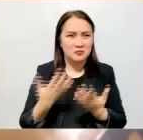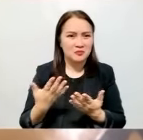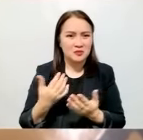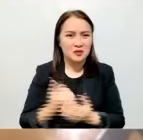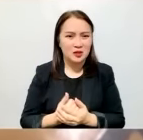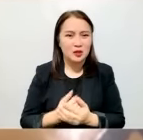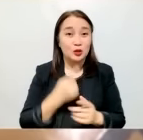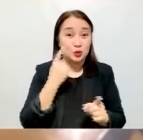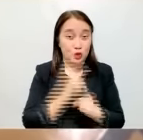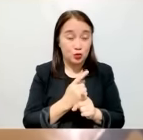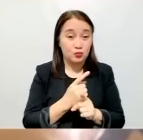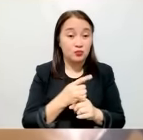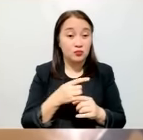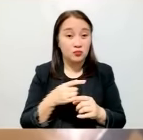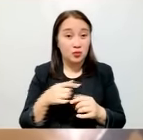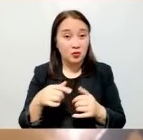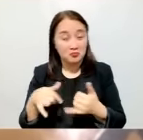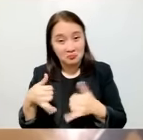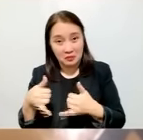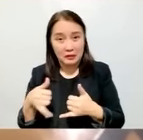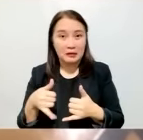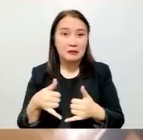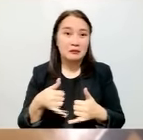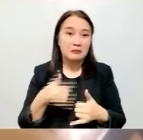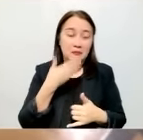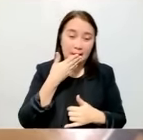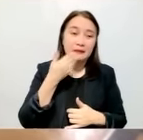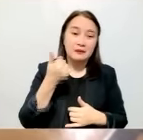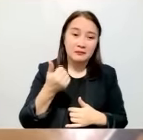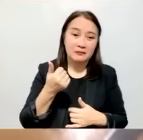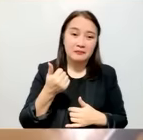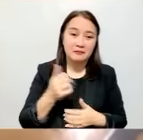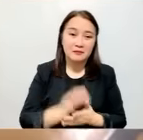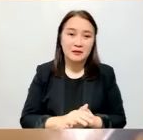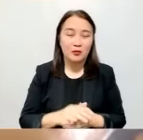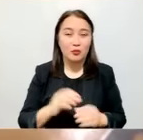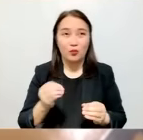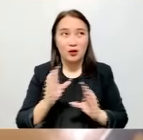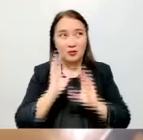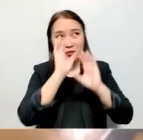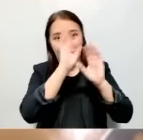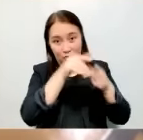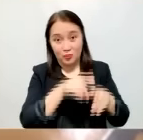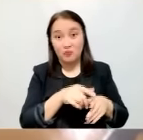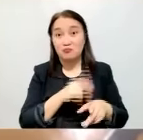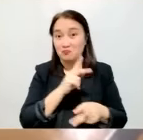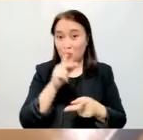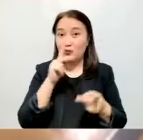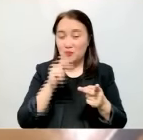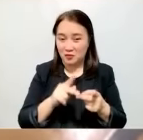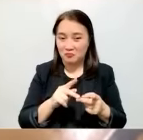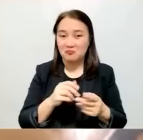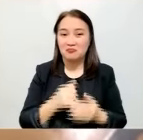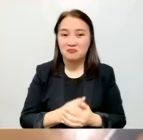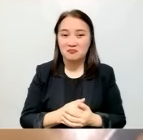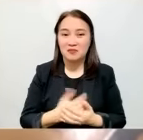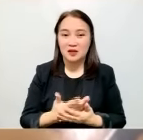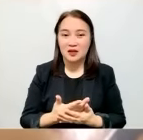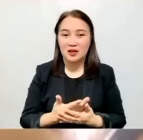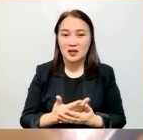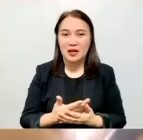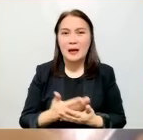They don't miss shots. And it's just amazing to be around them, and especially the young guys.